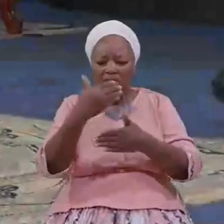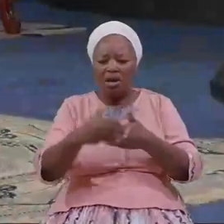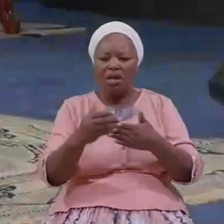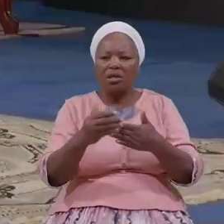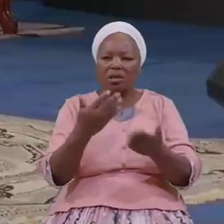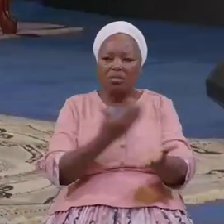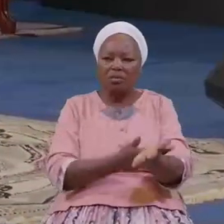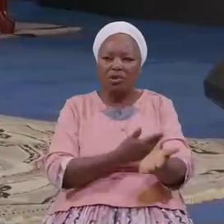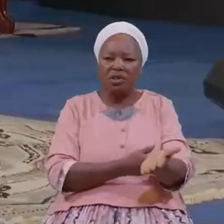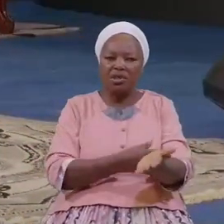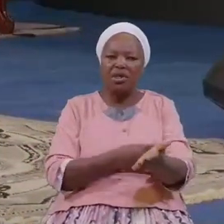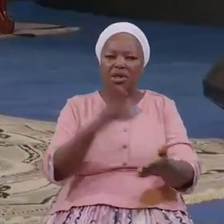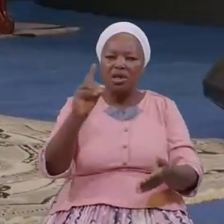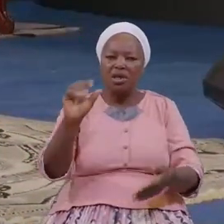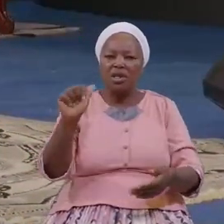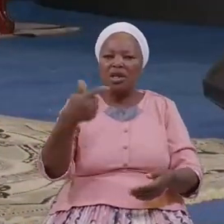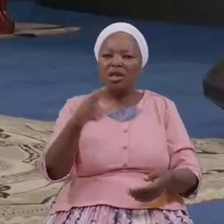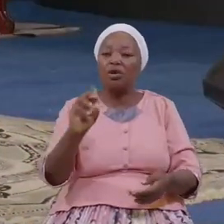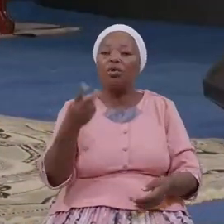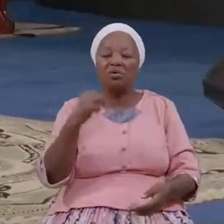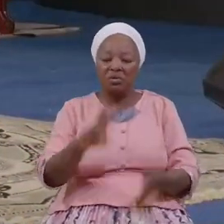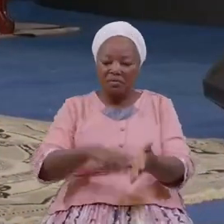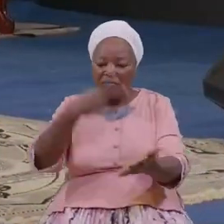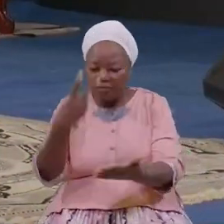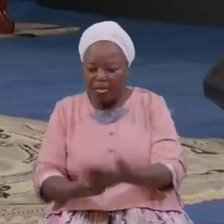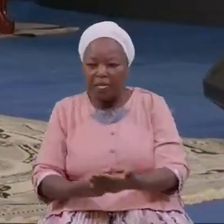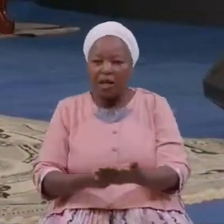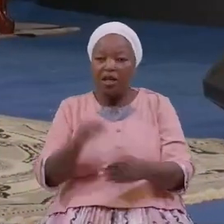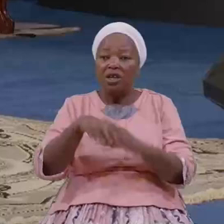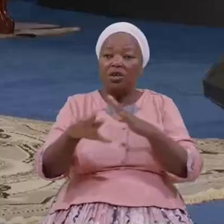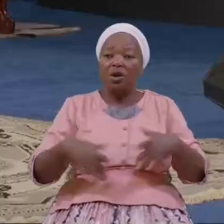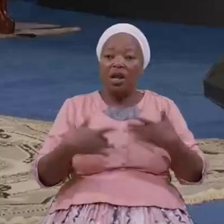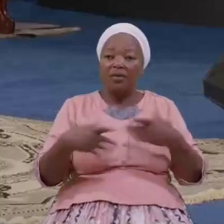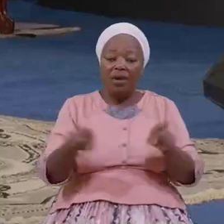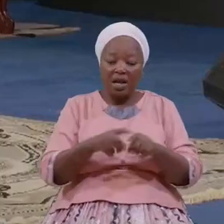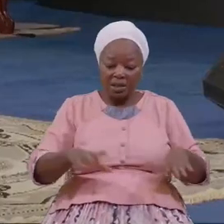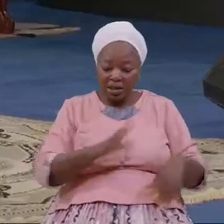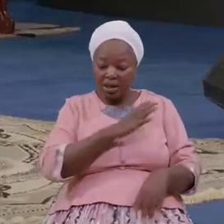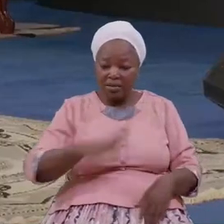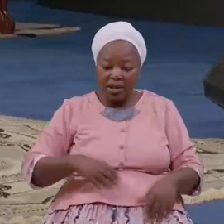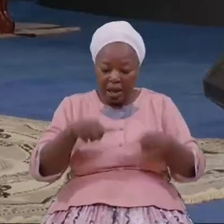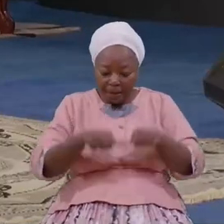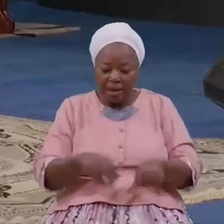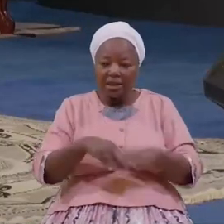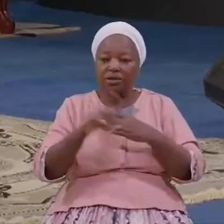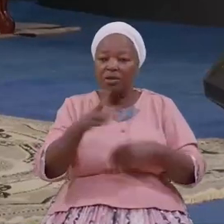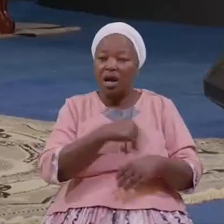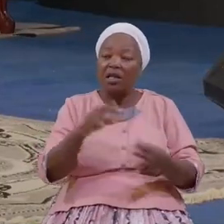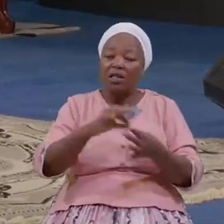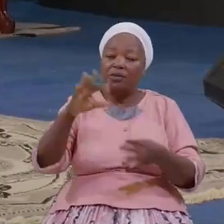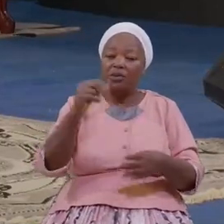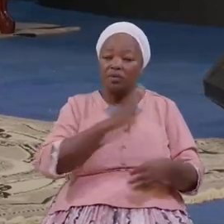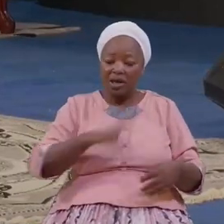Dagon était tombé à terre. Dans votre vie, comme Christ demeure en vous et son esprit demeure en